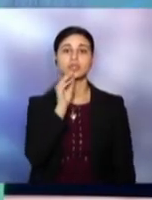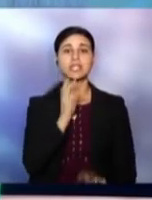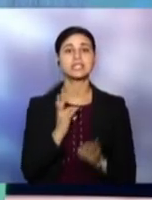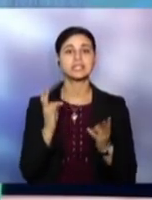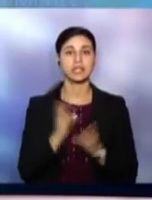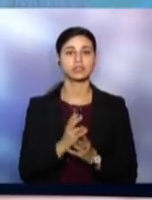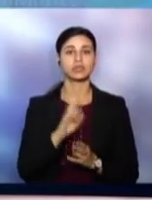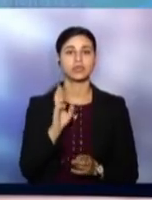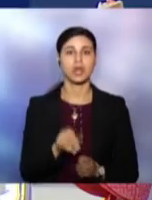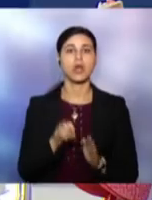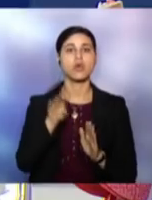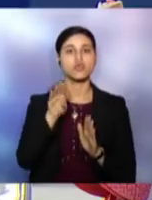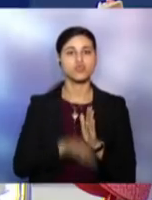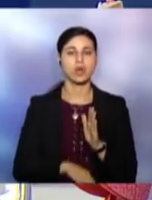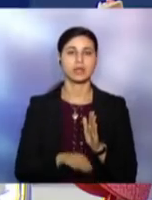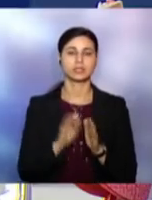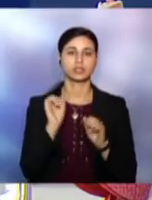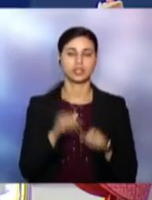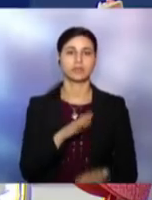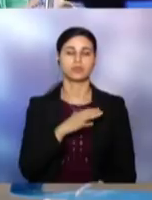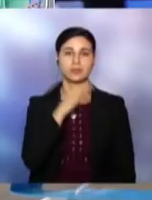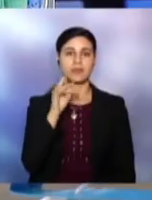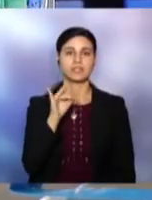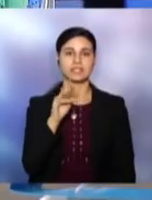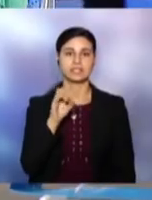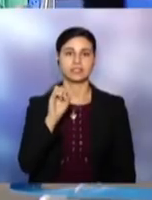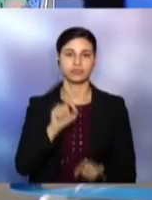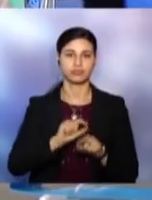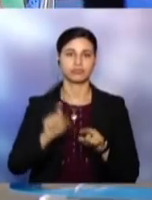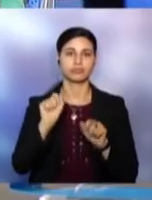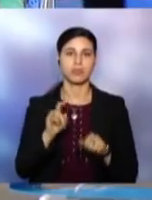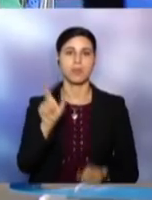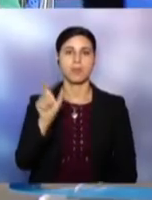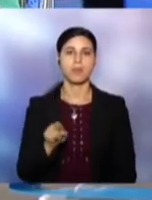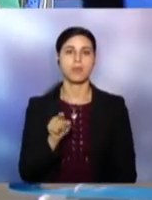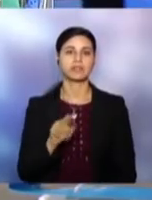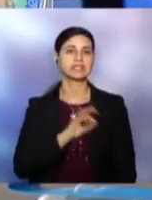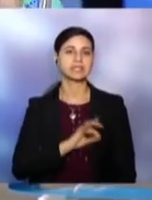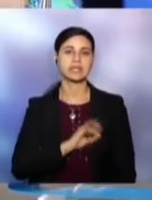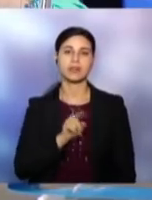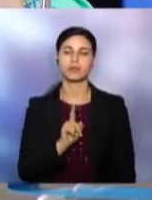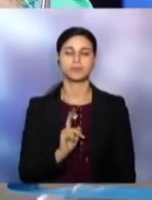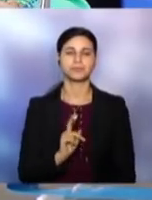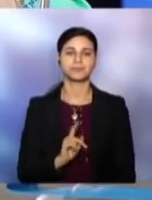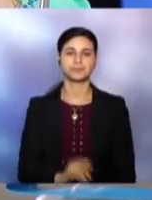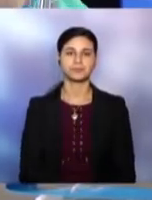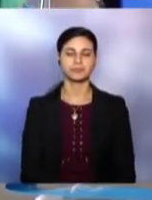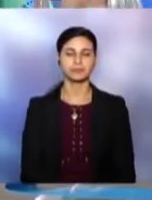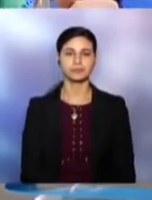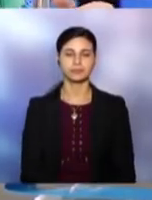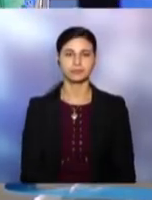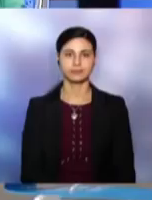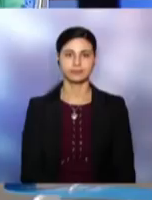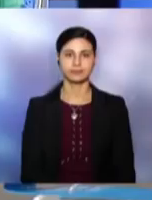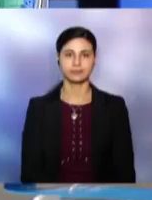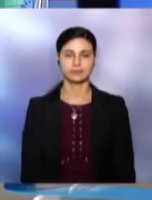საჭიროა და უარეს მდგომარეობას, ანუ ბევრ რისკს უქმნიან ბავშვს, არანაირ სასარგებლო სარგებელს არ